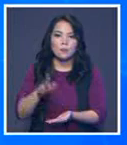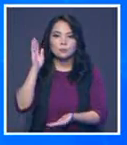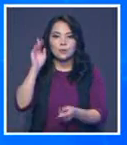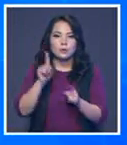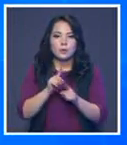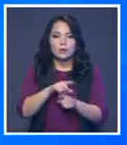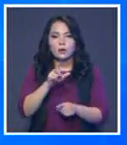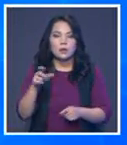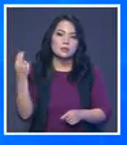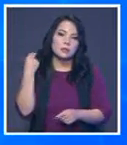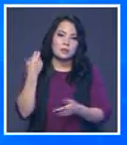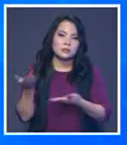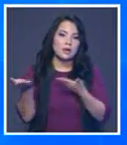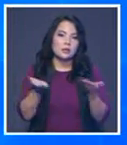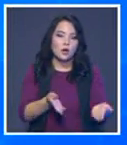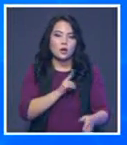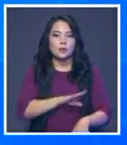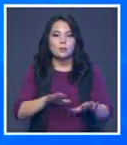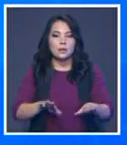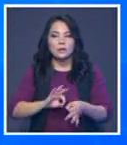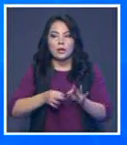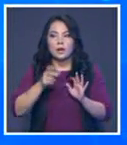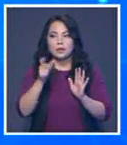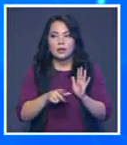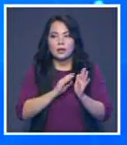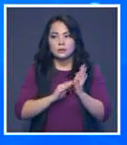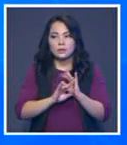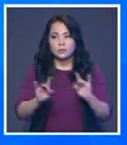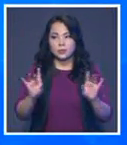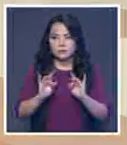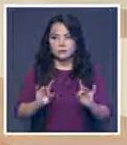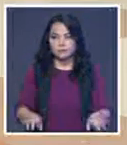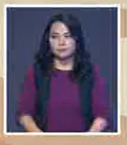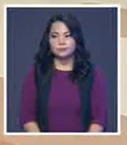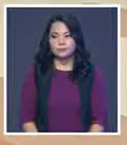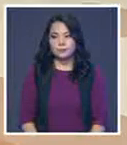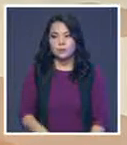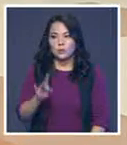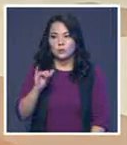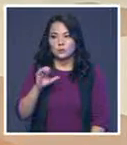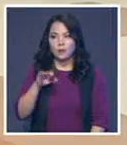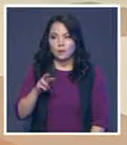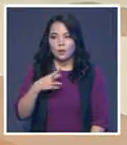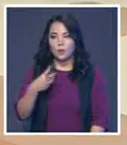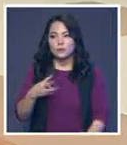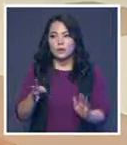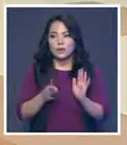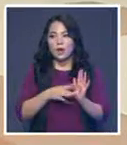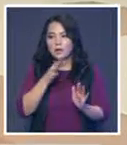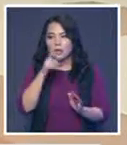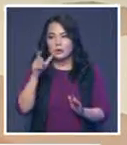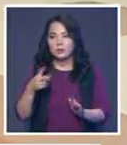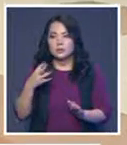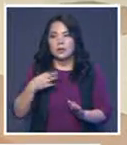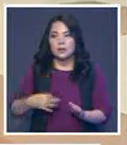белшесіне батқан азаматтар шақырылды. Тілшіміз Мирас Мұқаштың материалы. Рустам Тақтиев 39 жаста, ер жетіп қалған екі